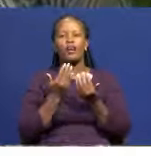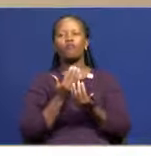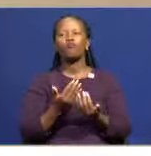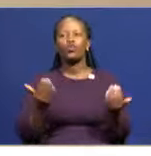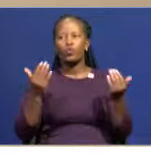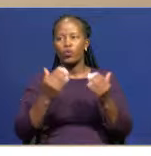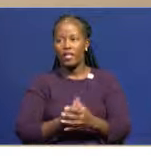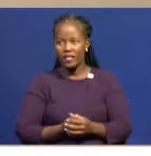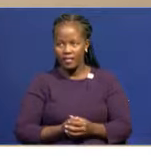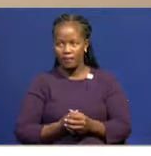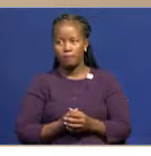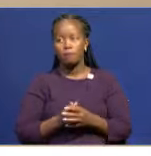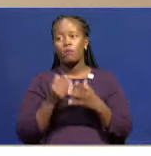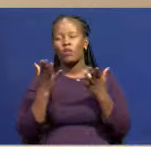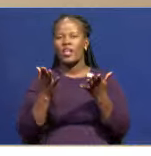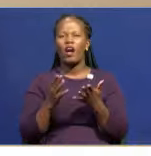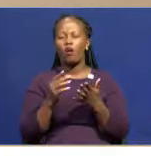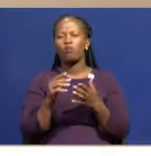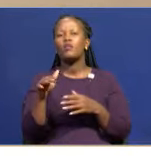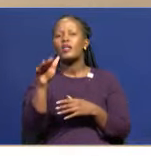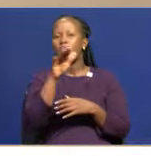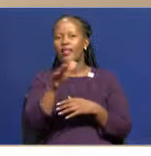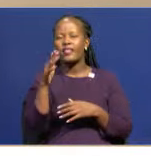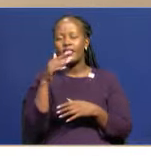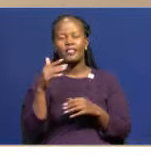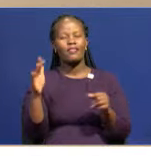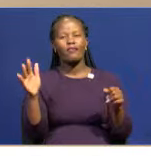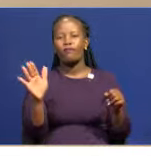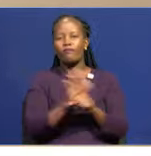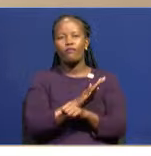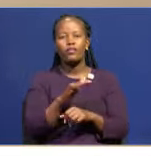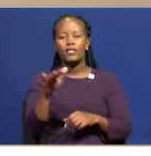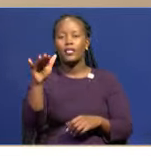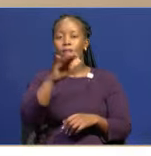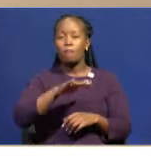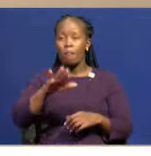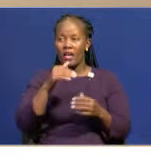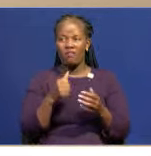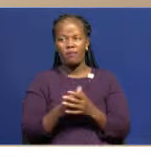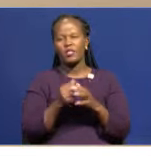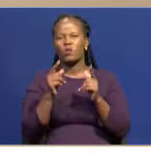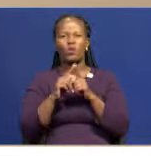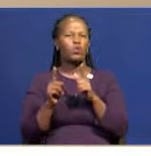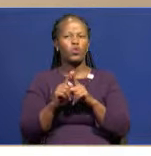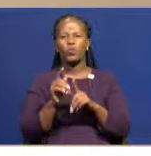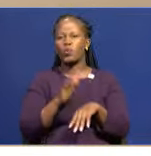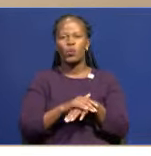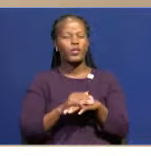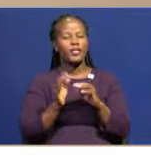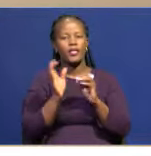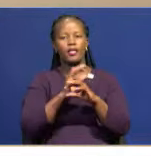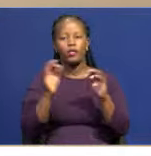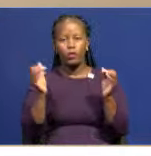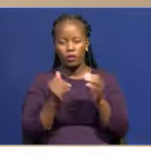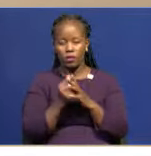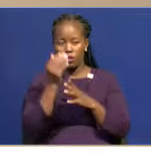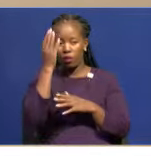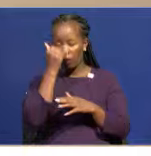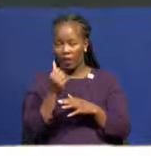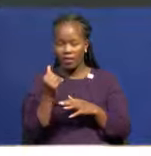hiyo kama ya congestion. Environment pia is not that conducive, sababu they might take